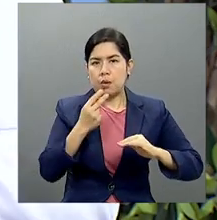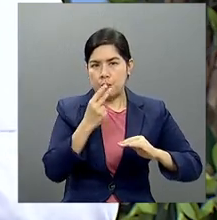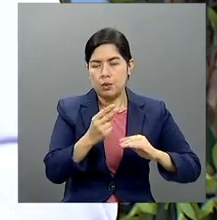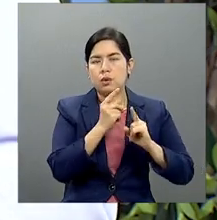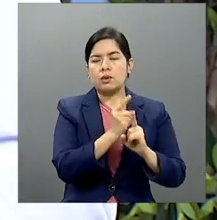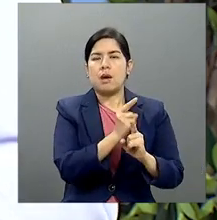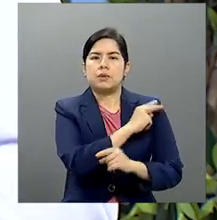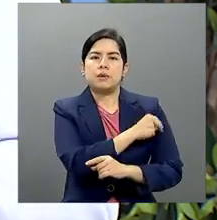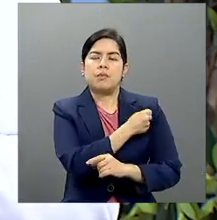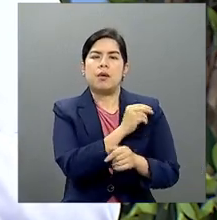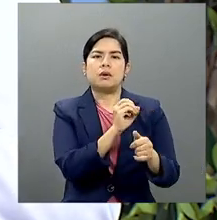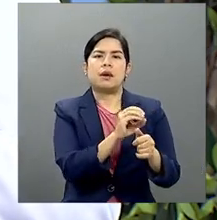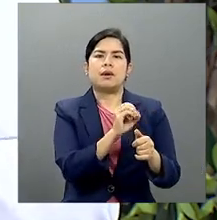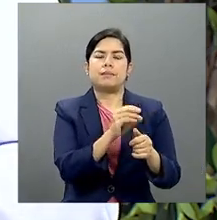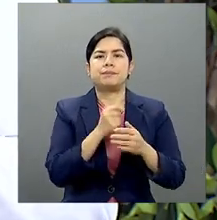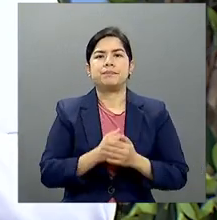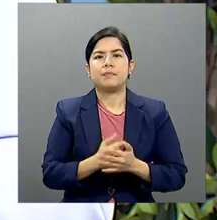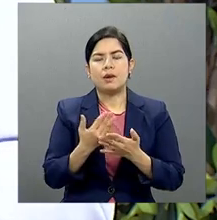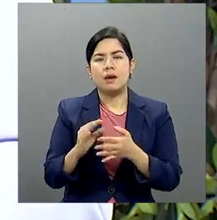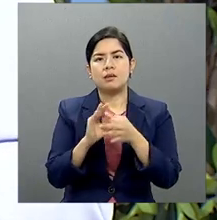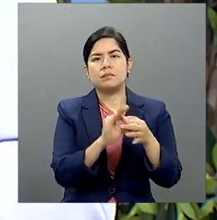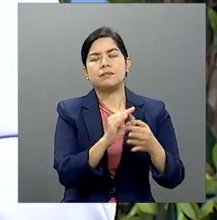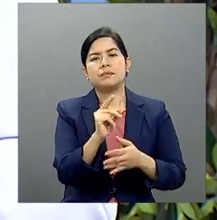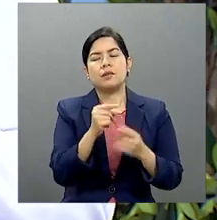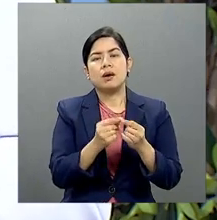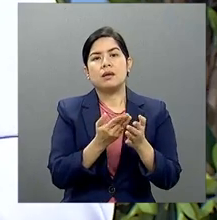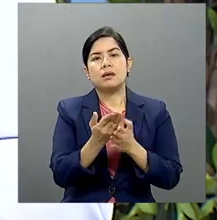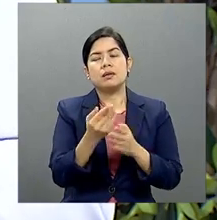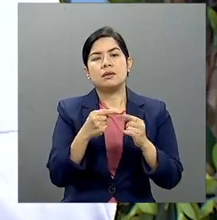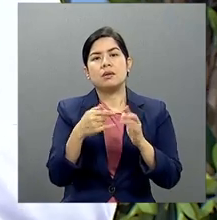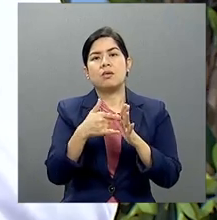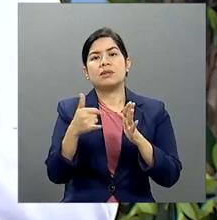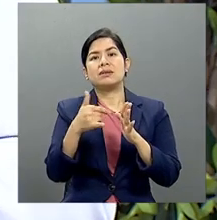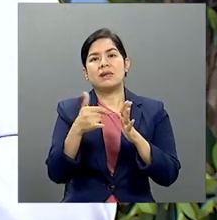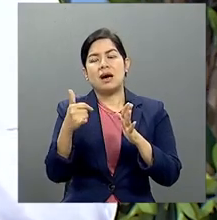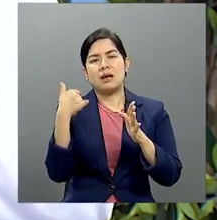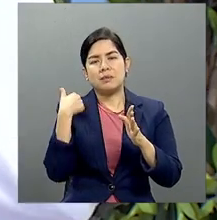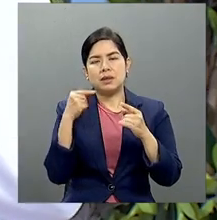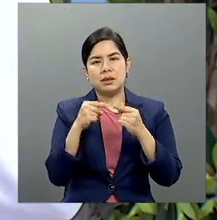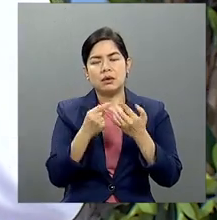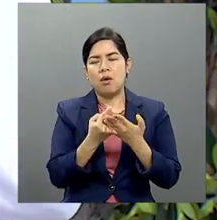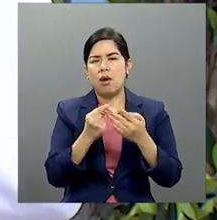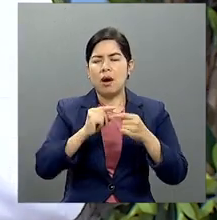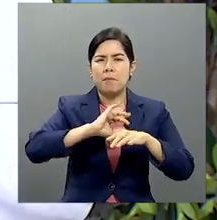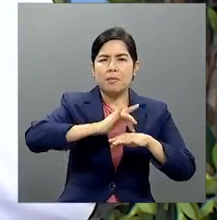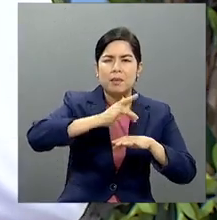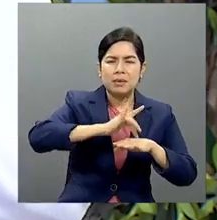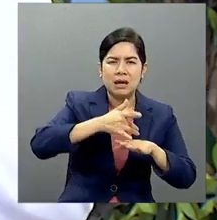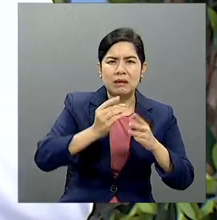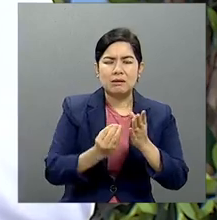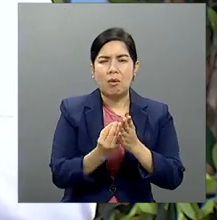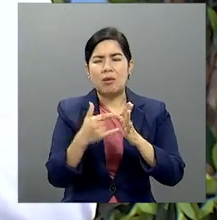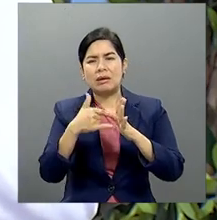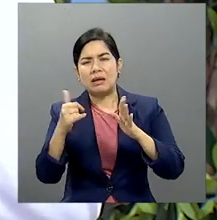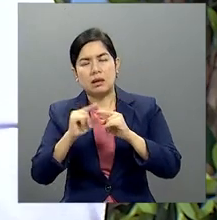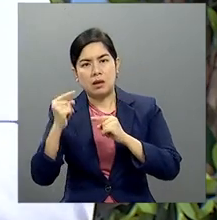ครับนอกเหนือจากนี้เนี่ยการซื้อยาหรือว่าสมุนไพรที่รับประทานเองเนี่ยถ้าไม่ทราบคำแนะน